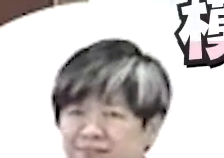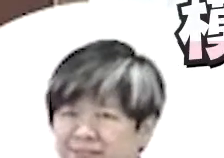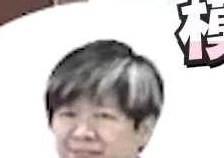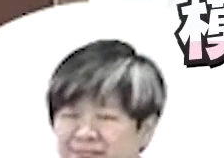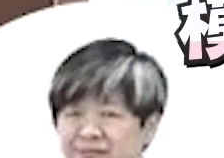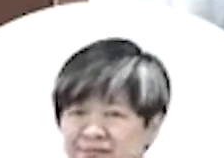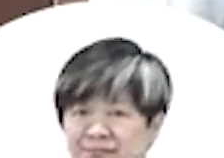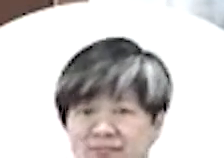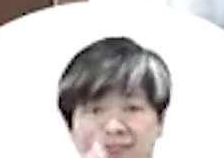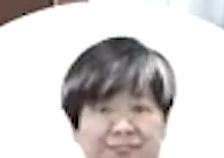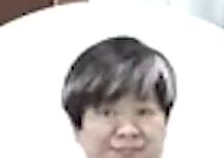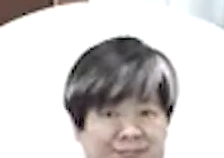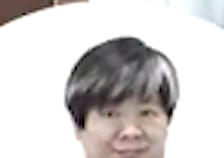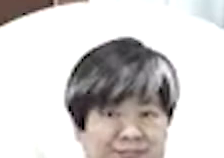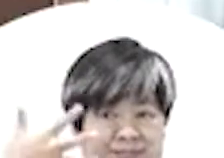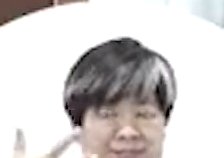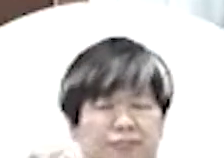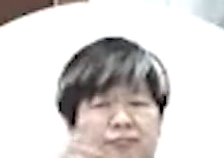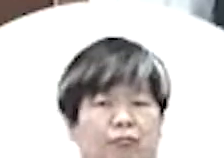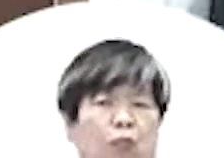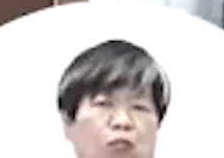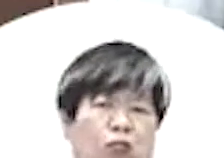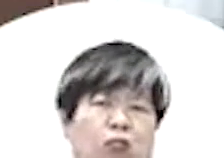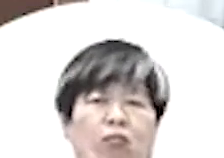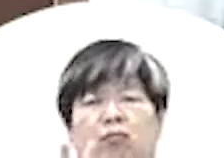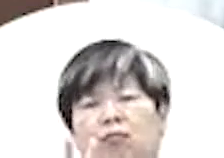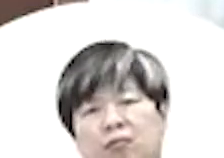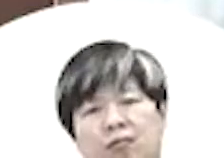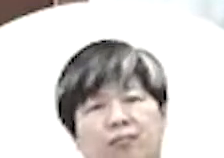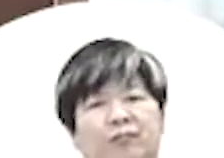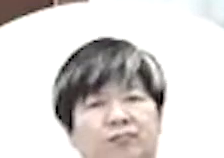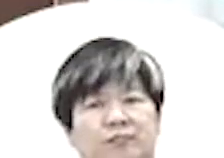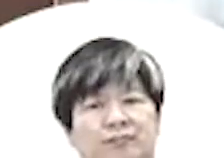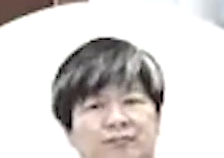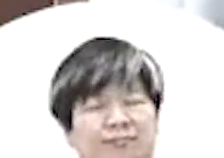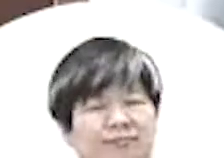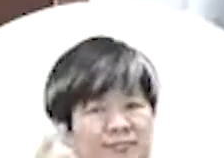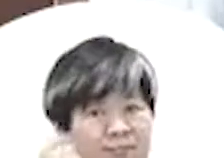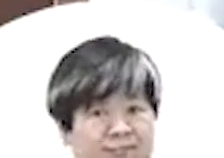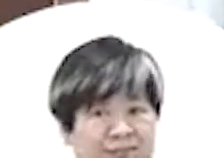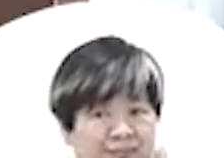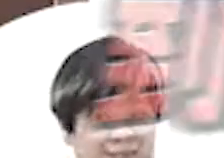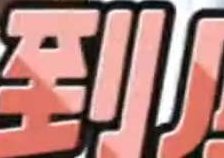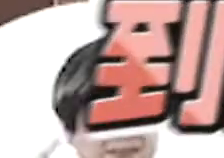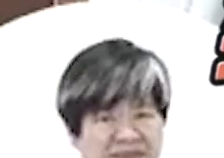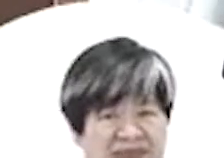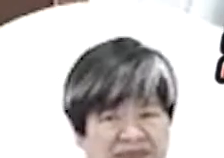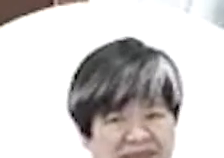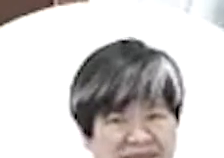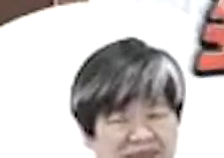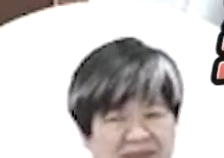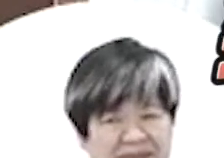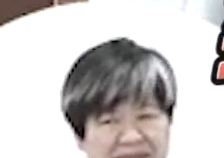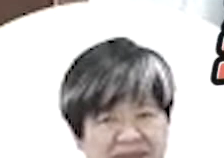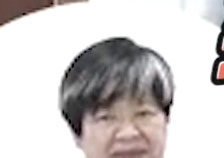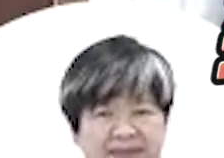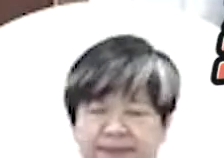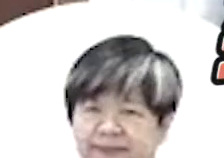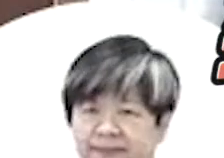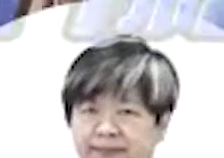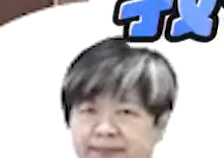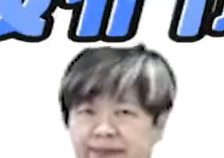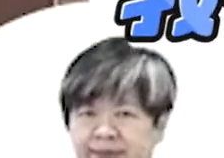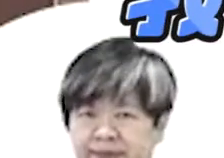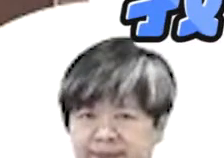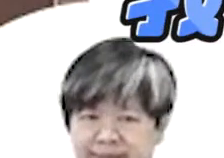次最高补助20000块，我到这里可以去考虑哦，设计者也可以去考虑，这个模组出来到底用什么模